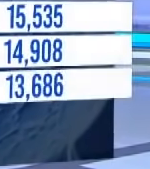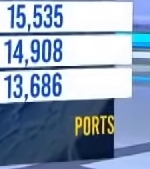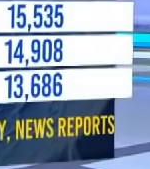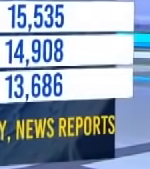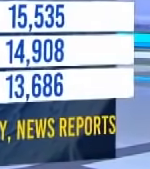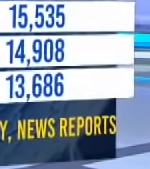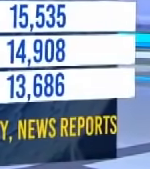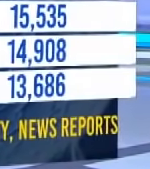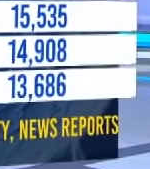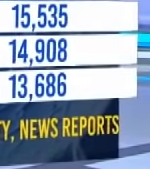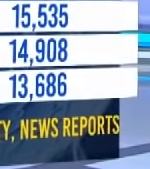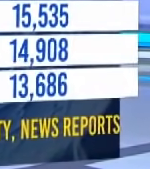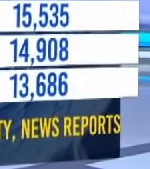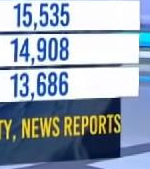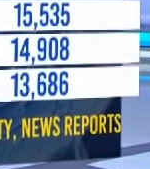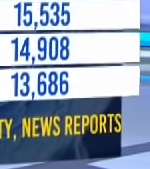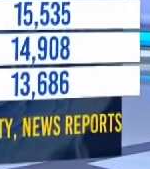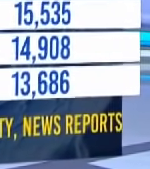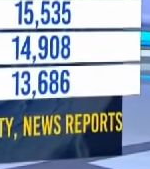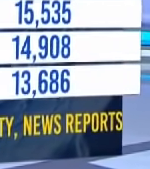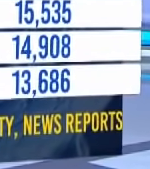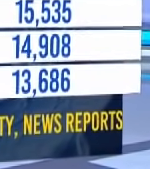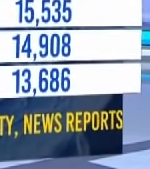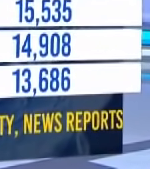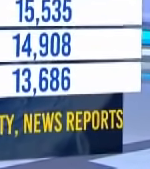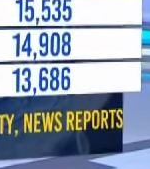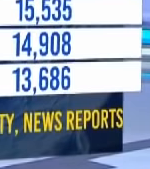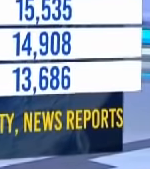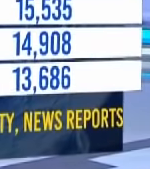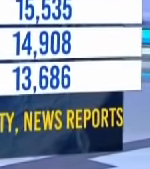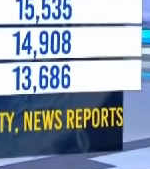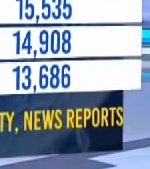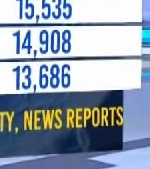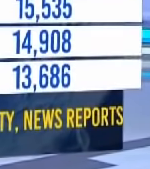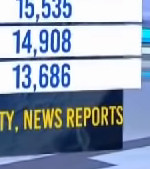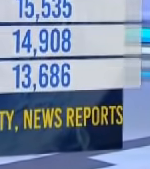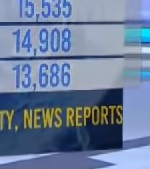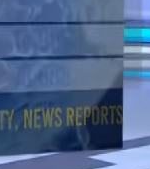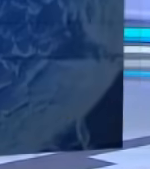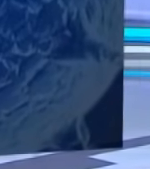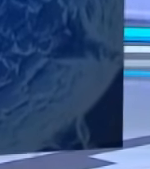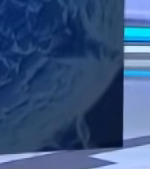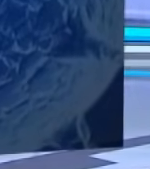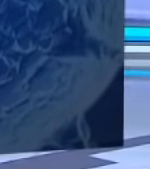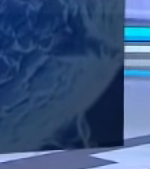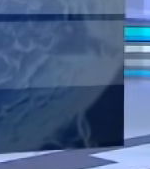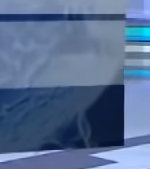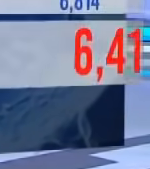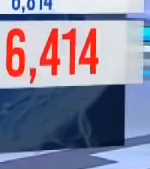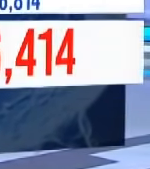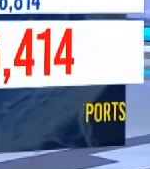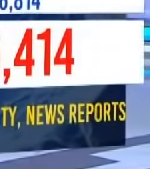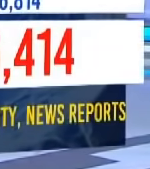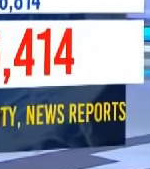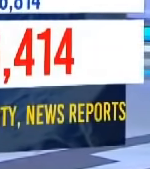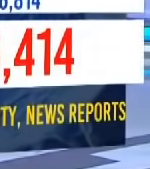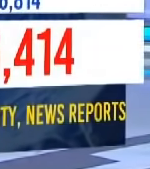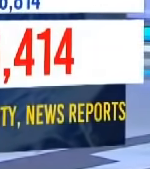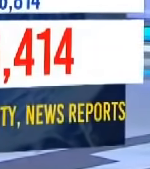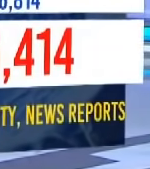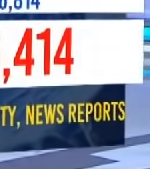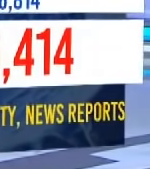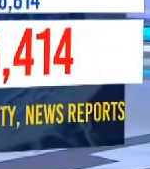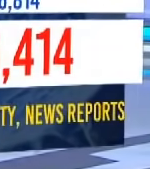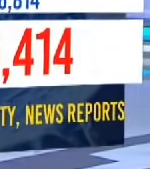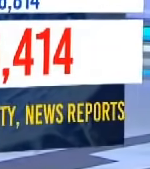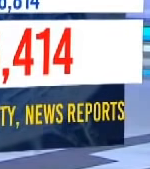nitong April 6, nasa 20th pwesto na po ang Pilipinas sa listahan ng mga bansang may pinakamaraming bagong kaso.